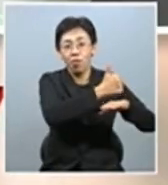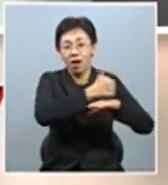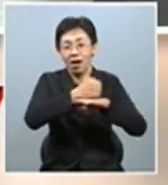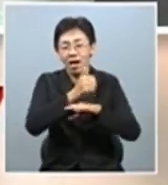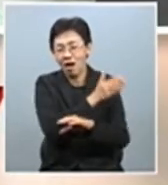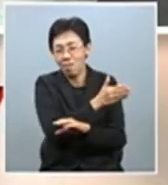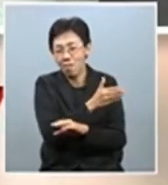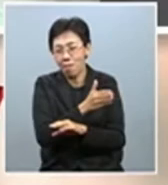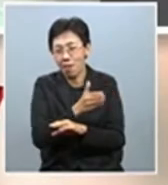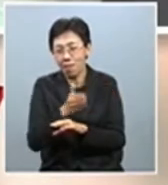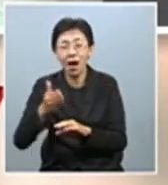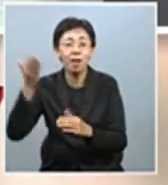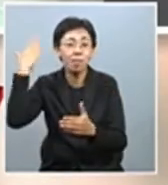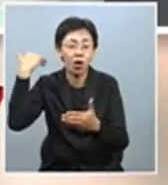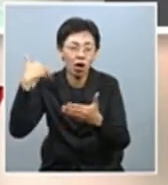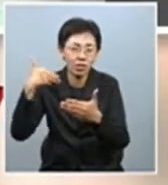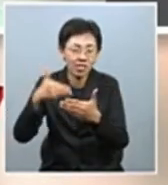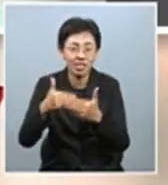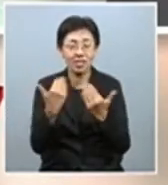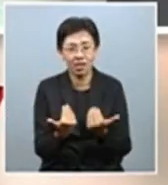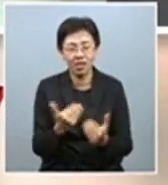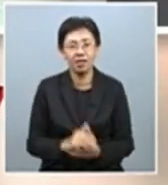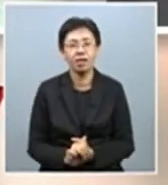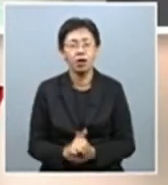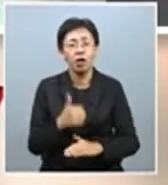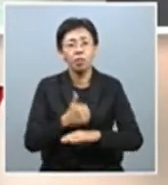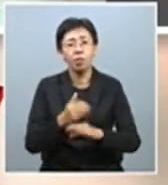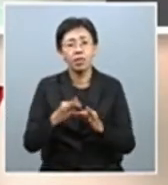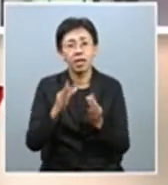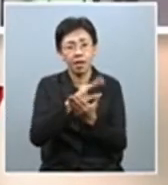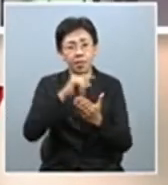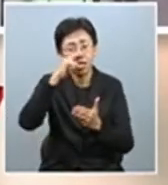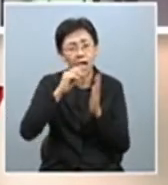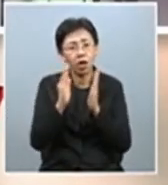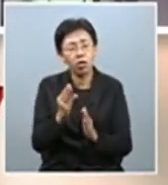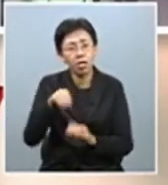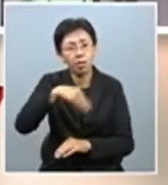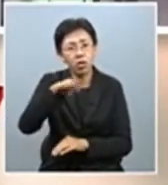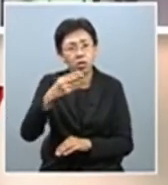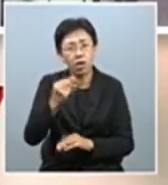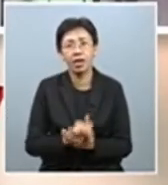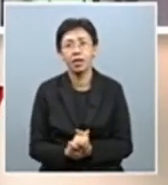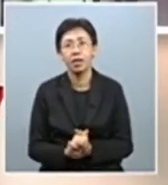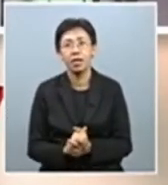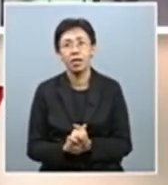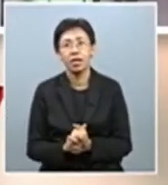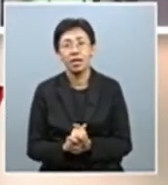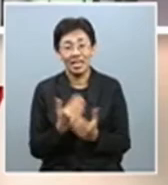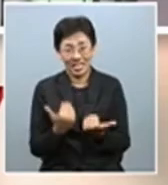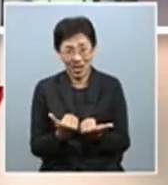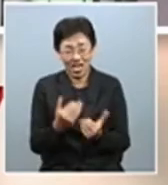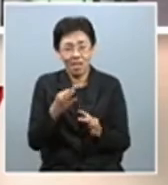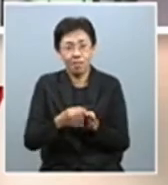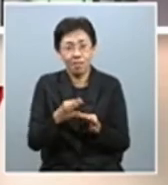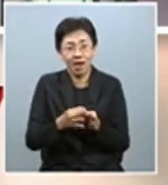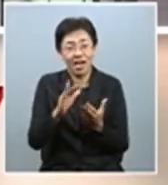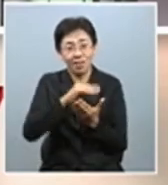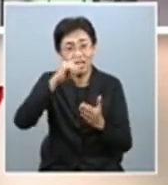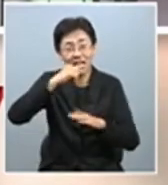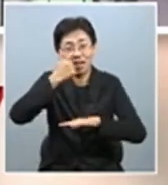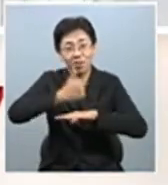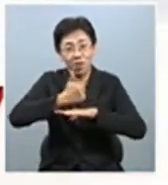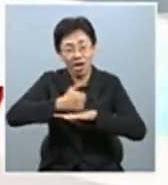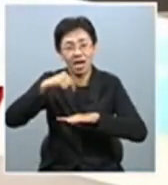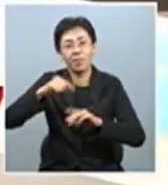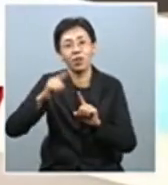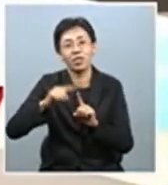ตั้งแต่ในอดีตจนถึงปัจจุบันมีผู้ว่าแบงค์ชาติทั้งหมดกี่ท่านแล้วฮะ ท่านผู้ว่าการคนปัจจุบันเป็นท่านผู้ว่าการคนที่20